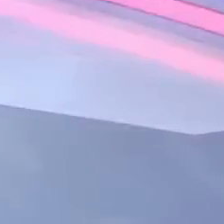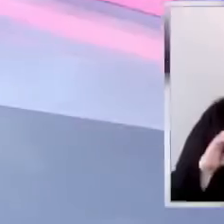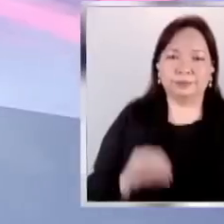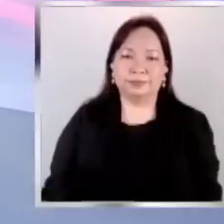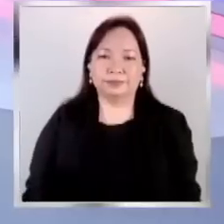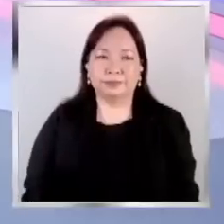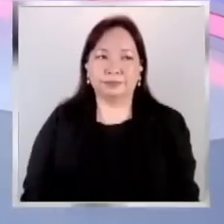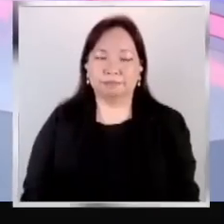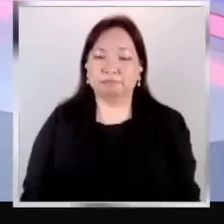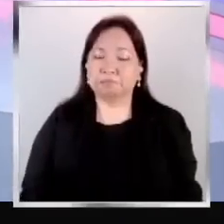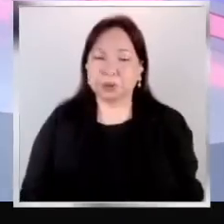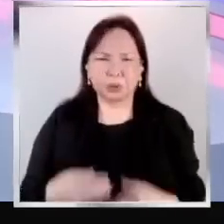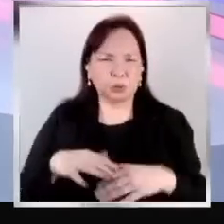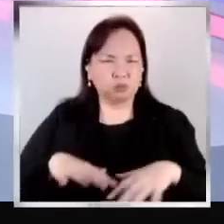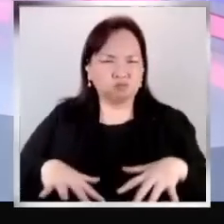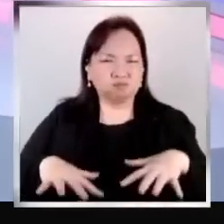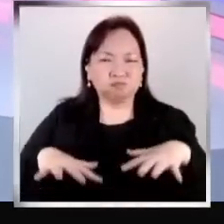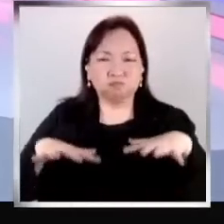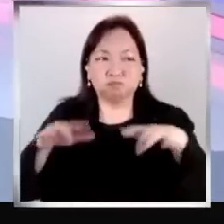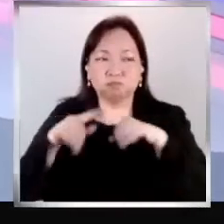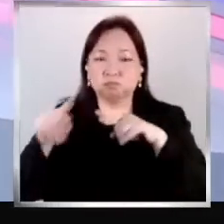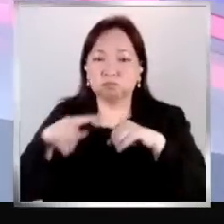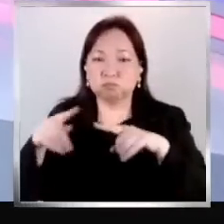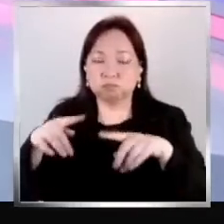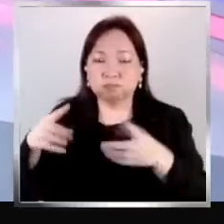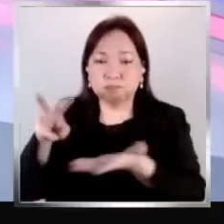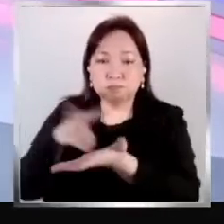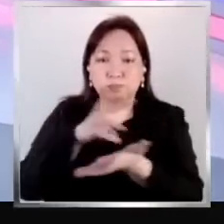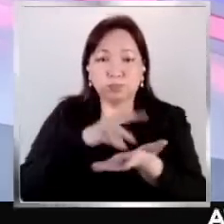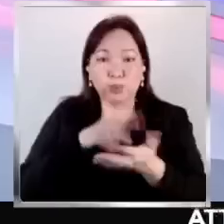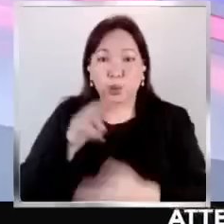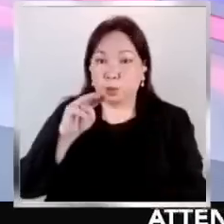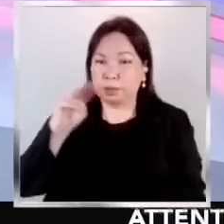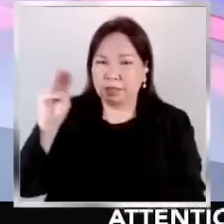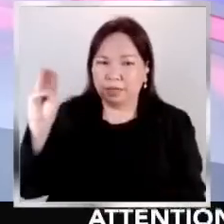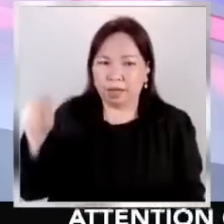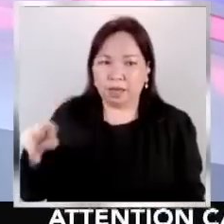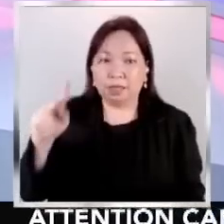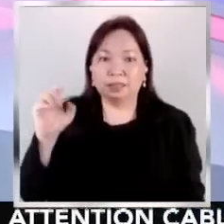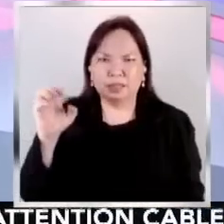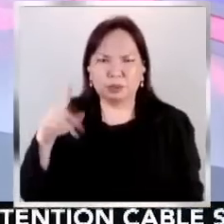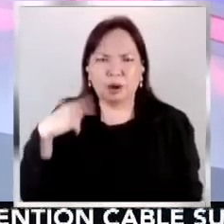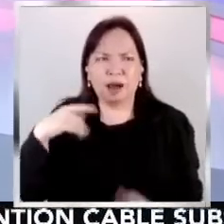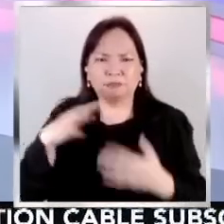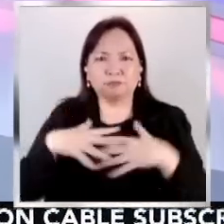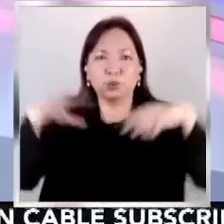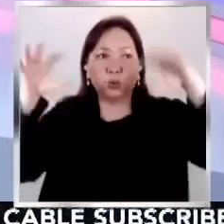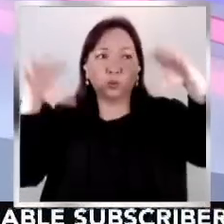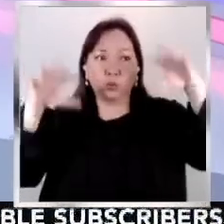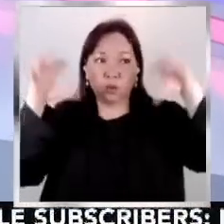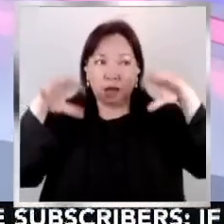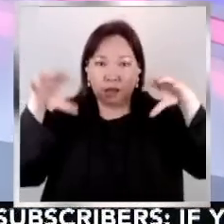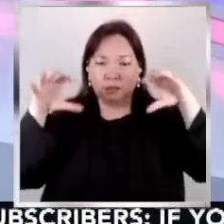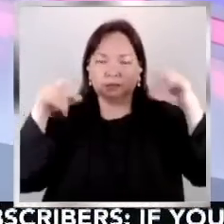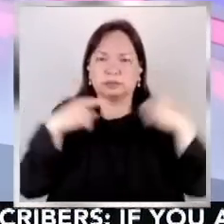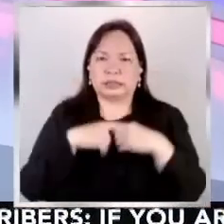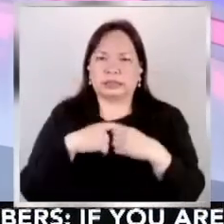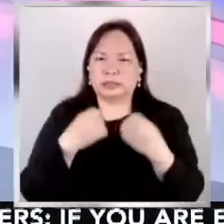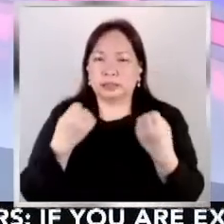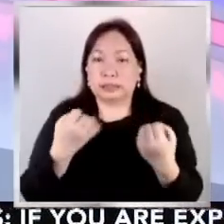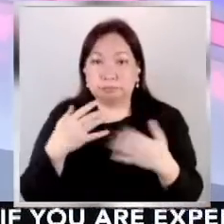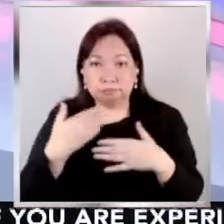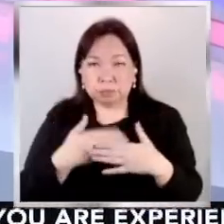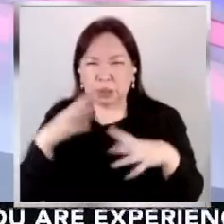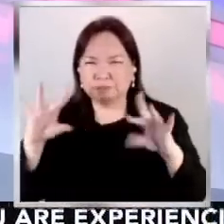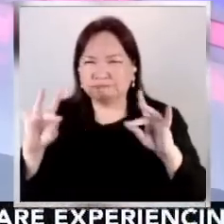Binaha ang ilang bahagi ng Metro Manila kasunod ng malakas na thunderstorm. Sandamakmak na putik at basura naman ang tumambad sa mga residente